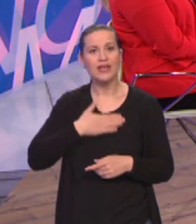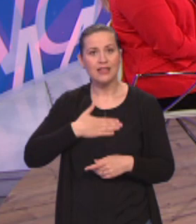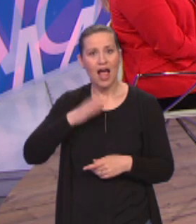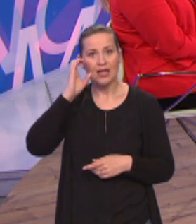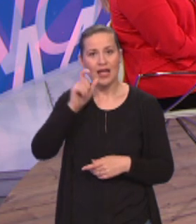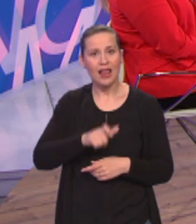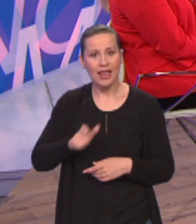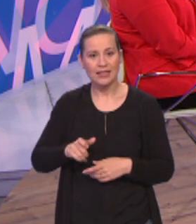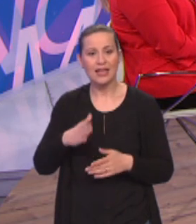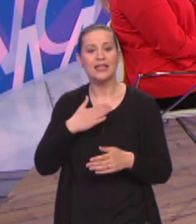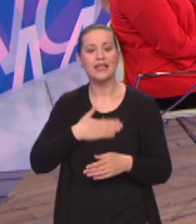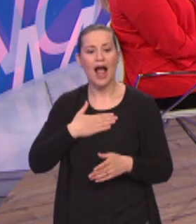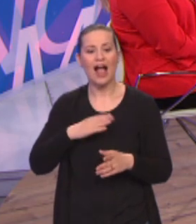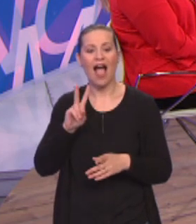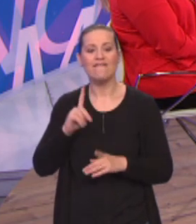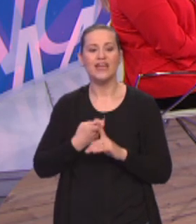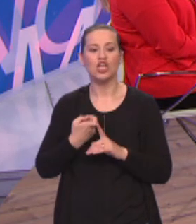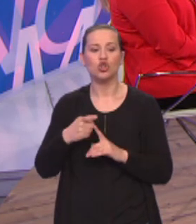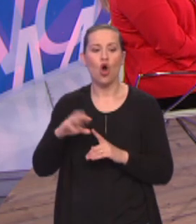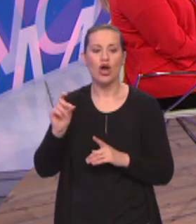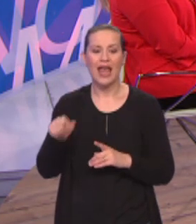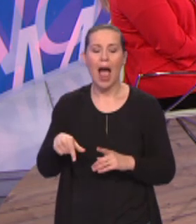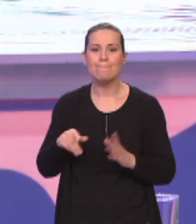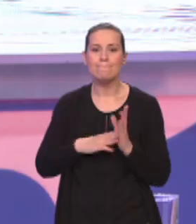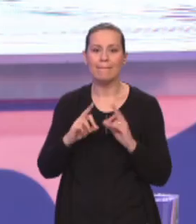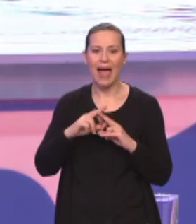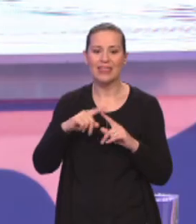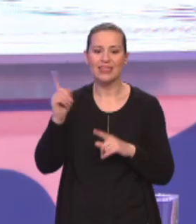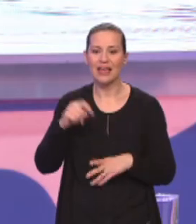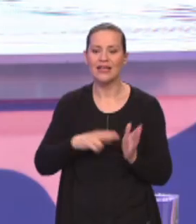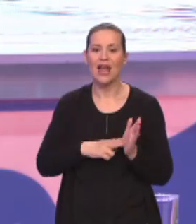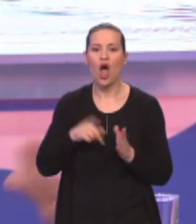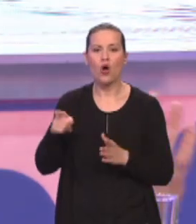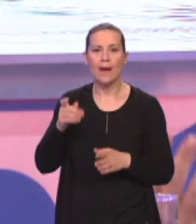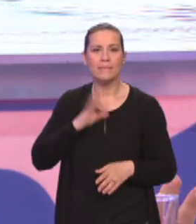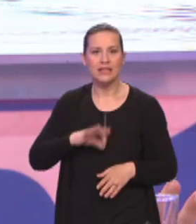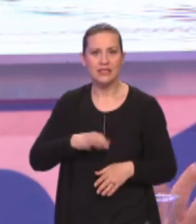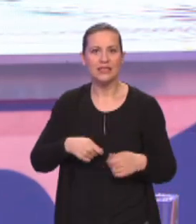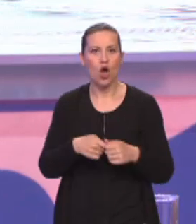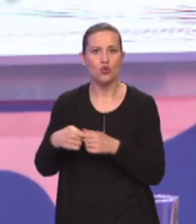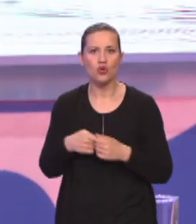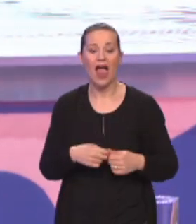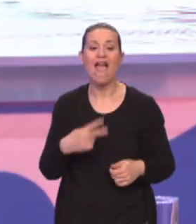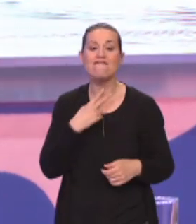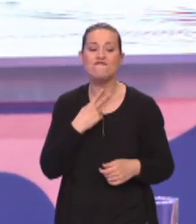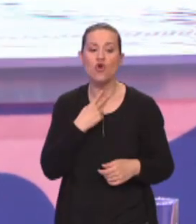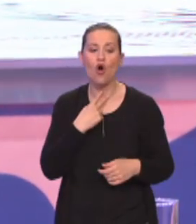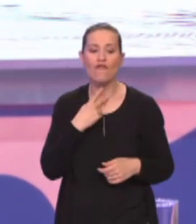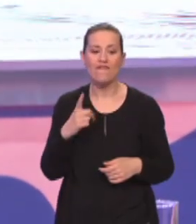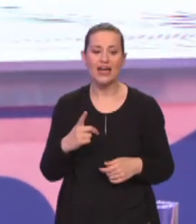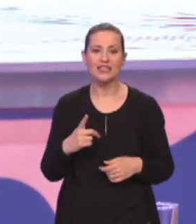draga Viktorija Matin, koja je predsjednica udruge Vukovarski leptirići, već je bila u našoj emisiji,